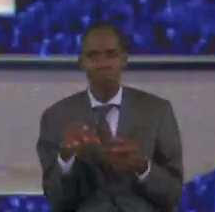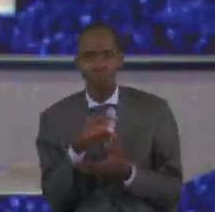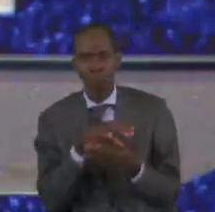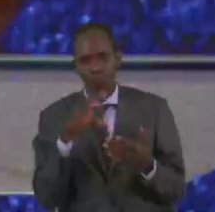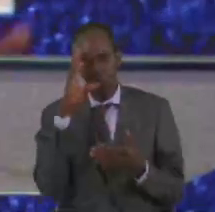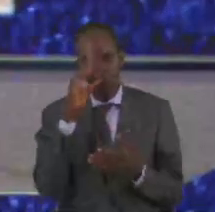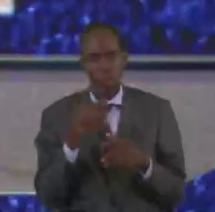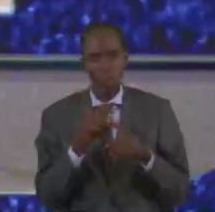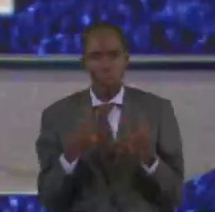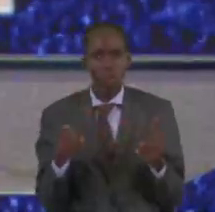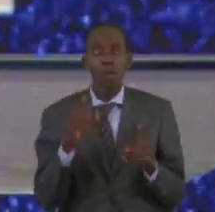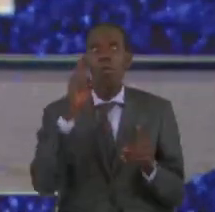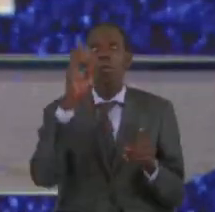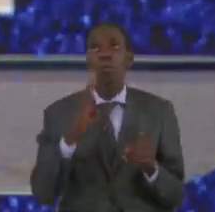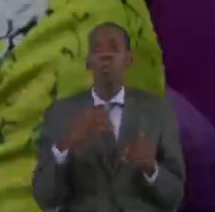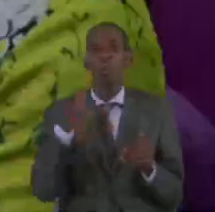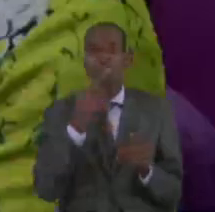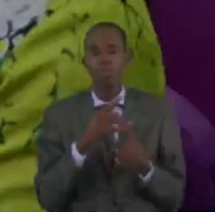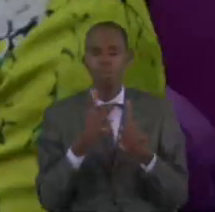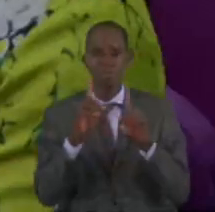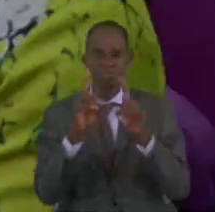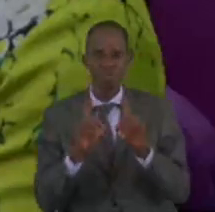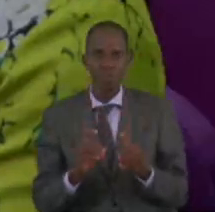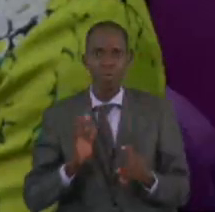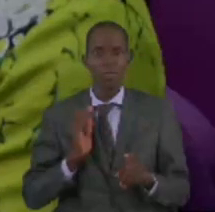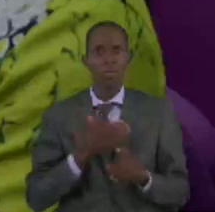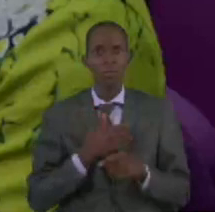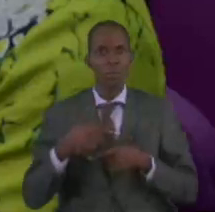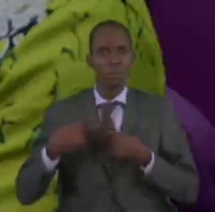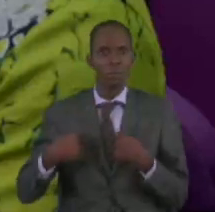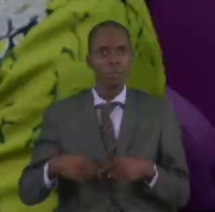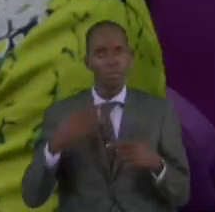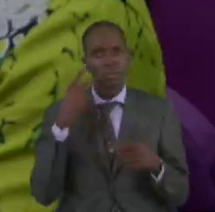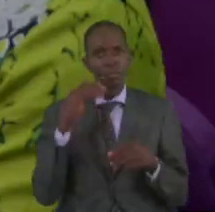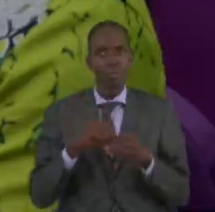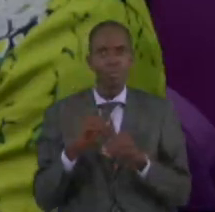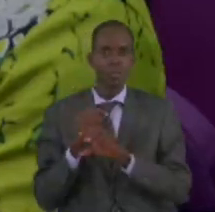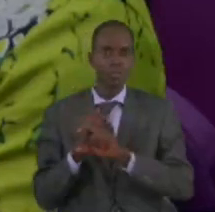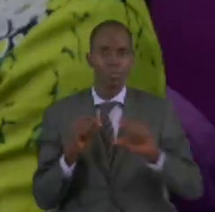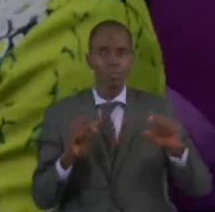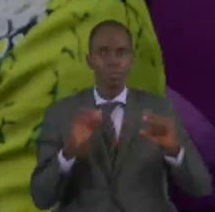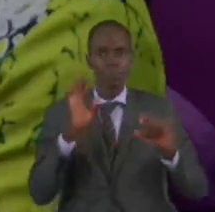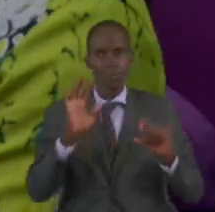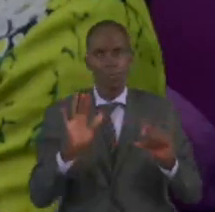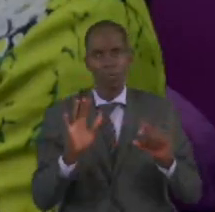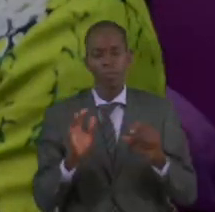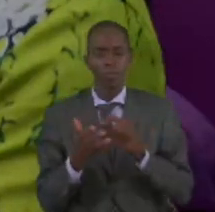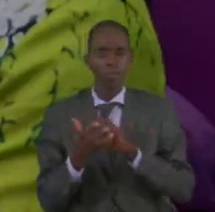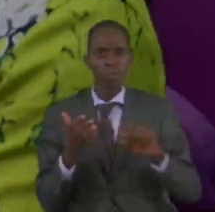plaire à Dieu qui sonde nos cœurs. Le verset 5.